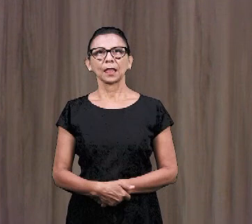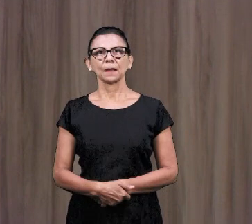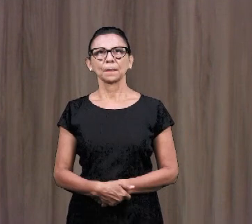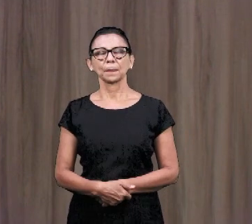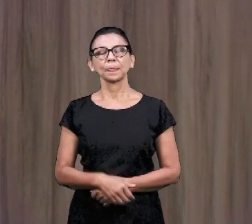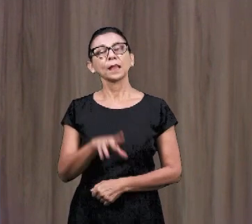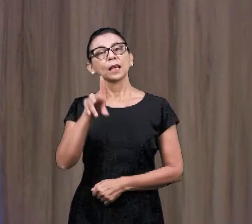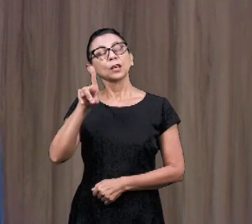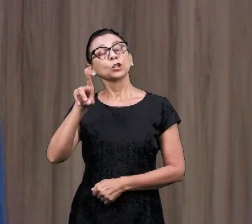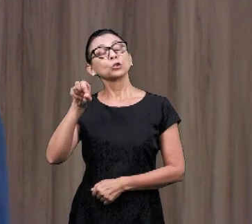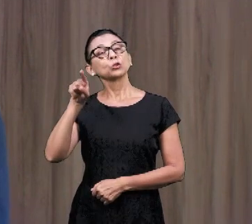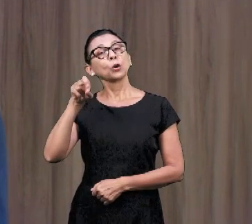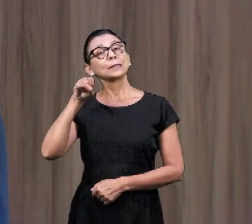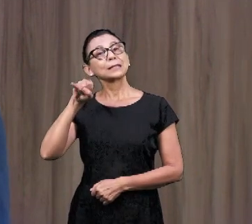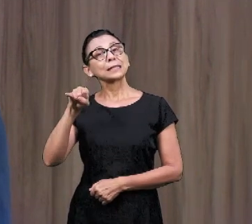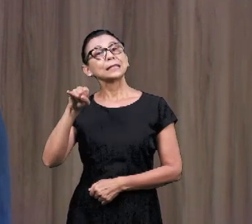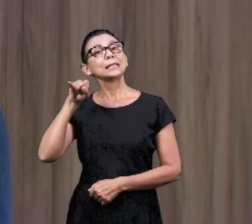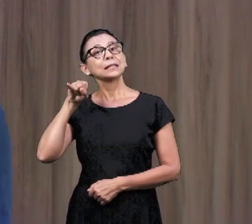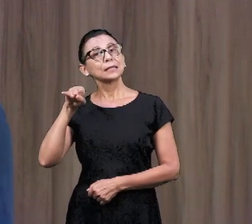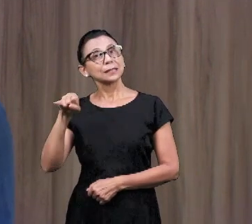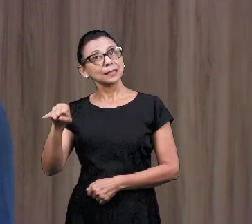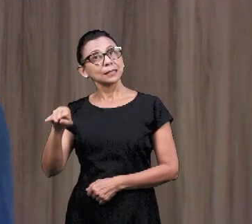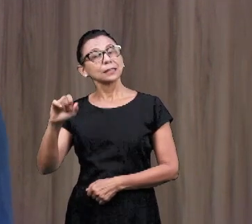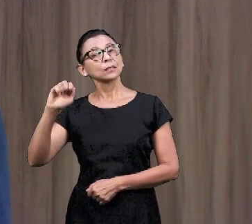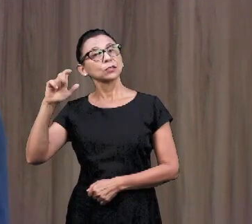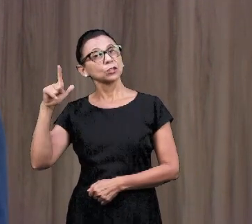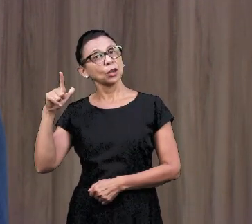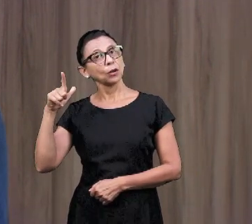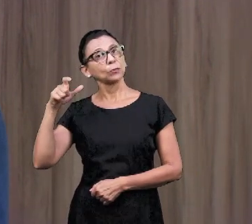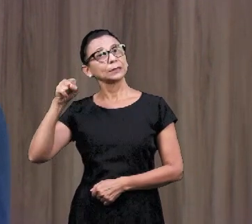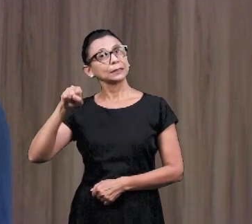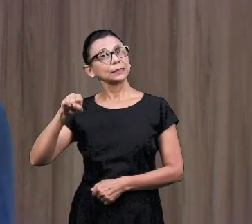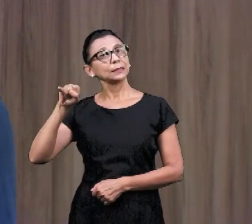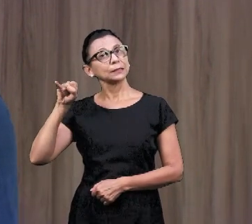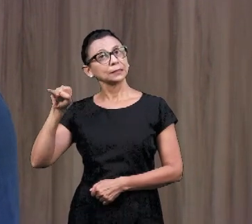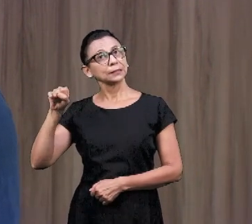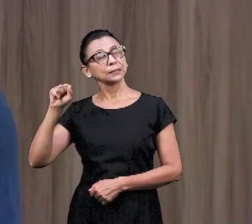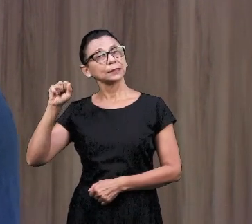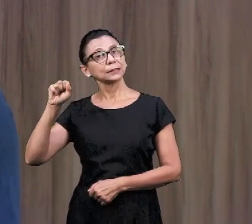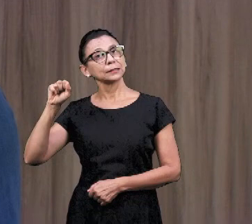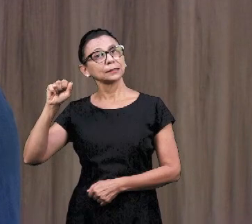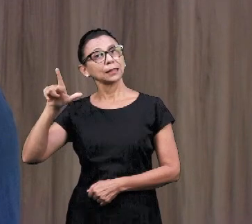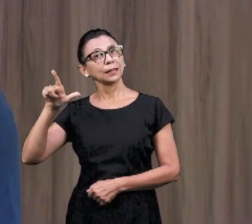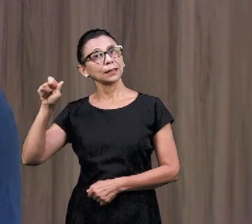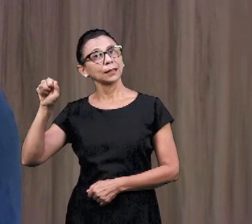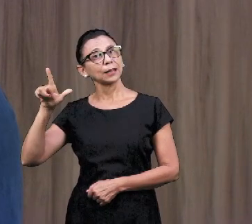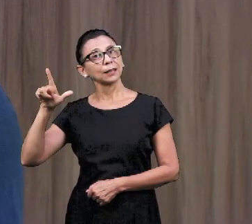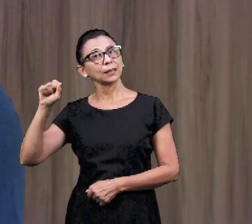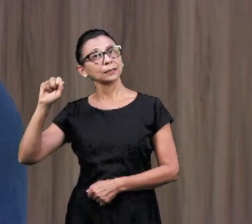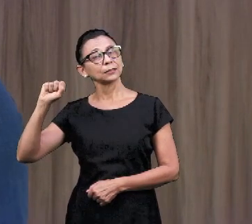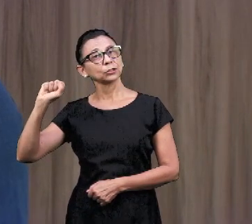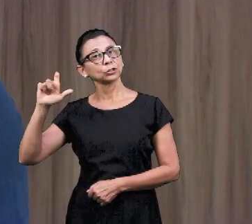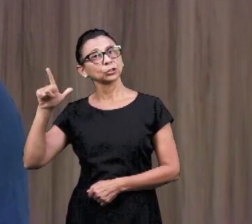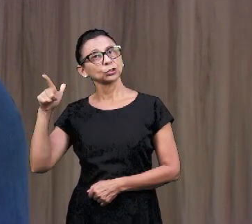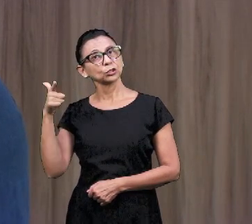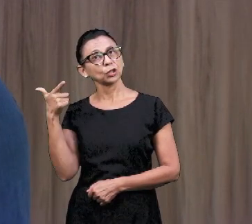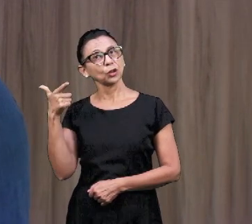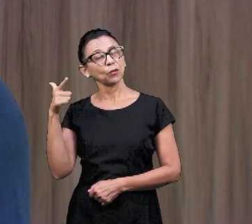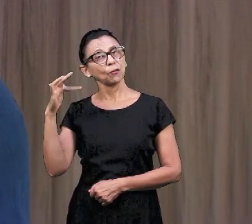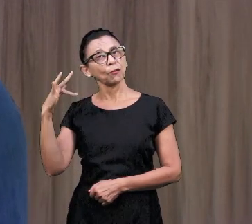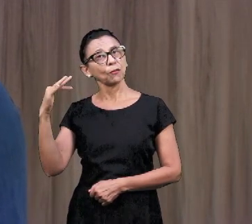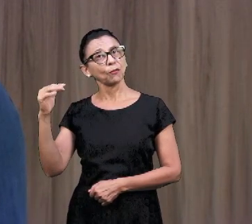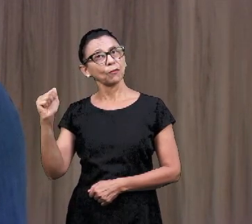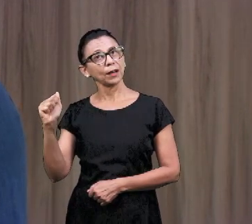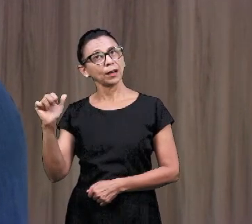Dó, si, si, si, sol, si, si, lá, sol, sol, fá,